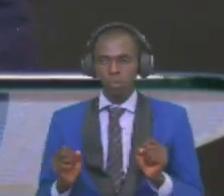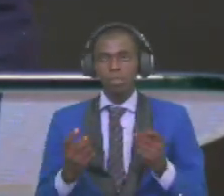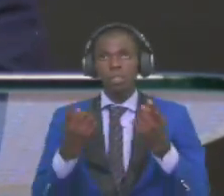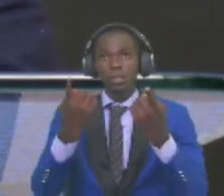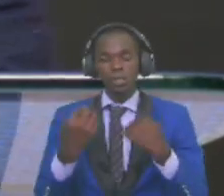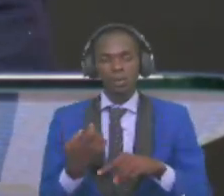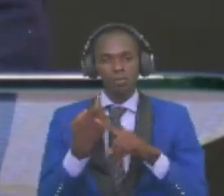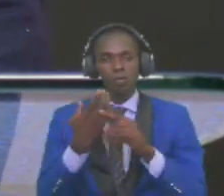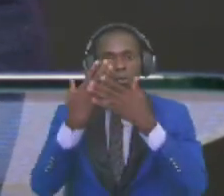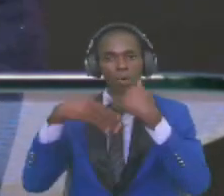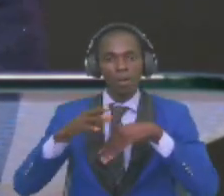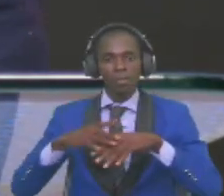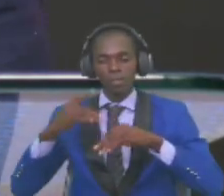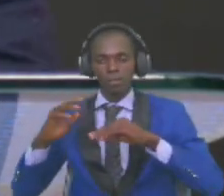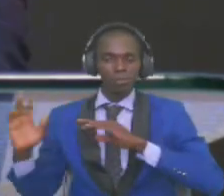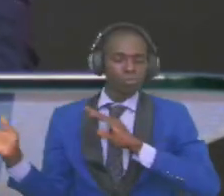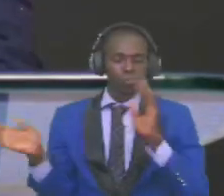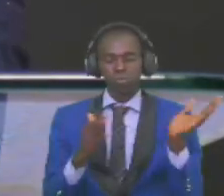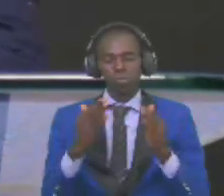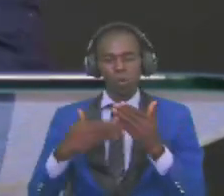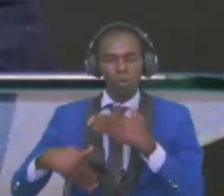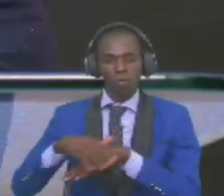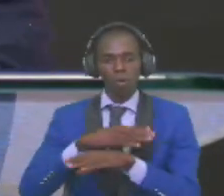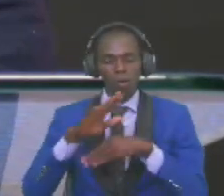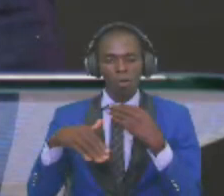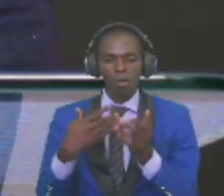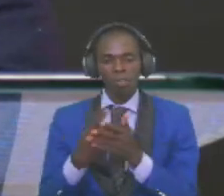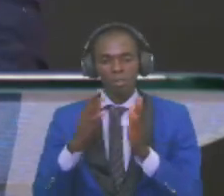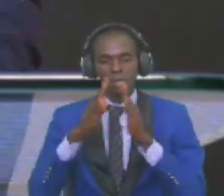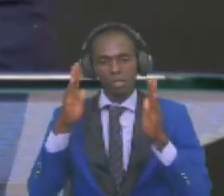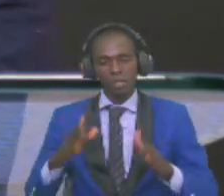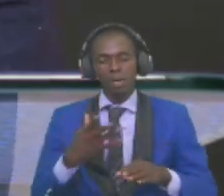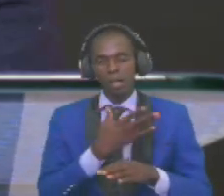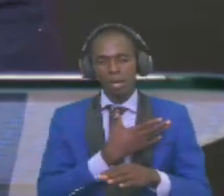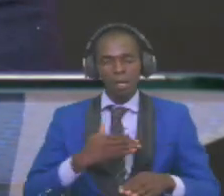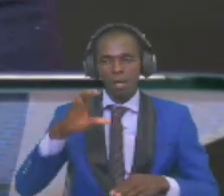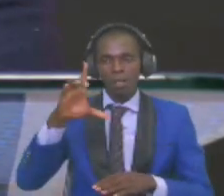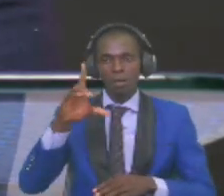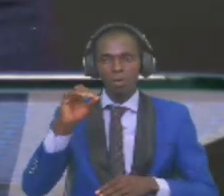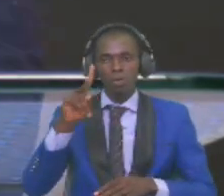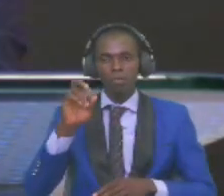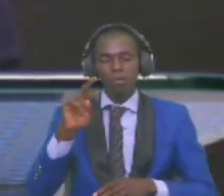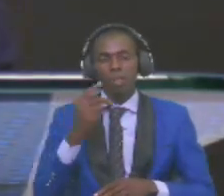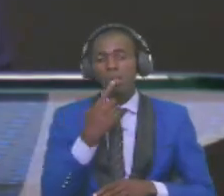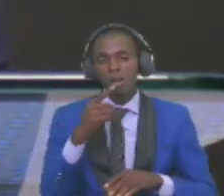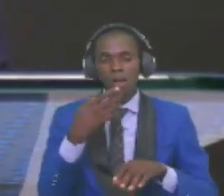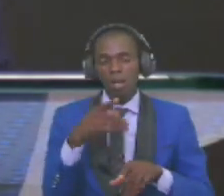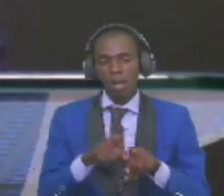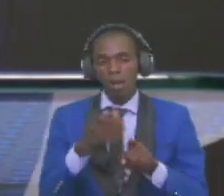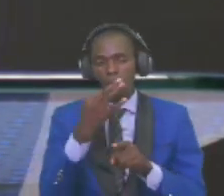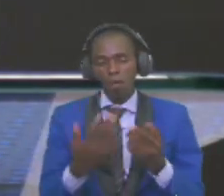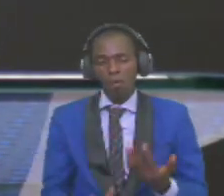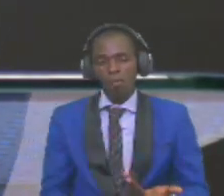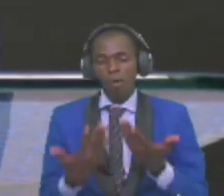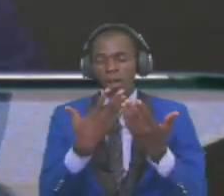il vient du ciel un vent qui a qui courent la maison comme dell arte de feu tomber